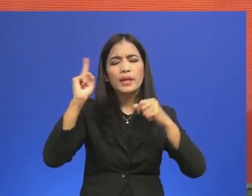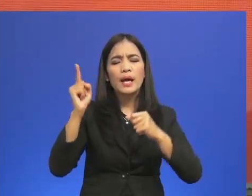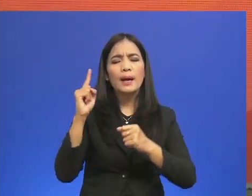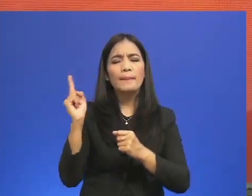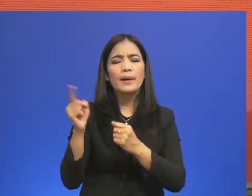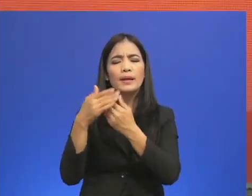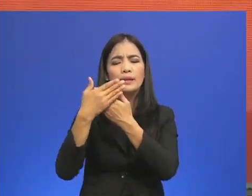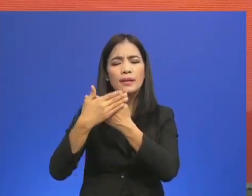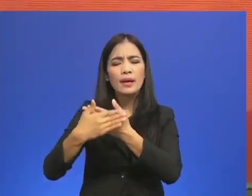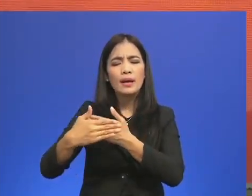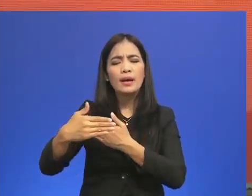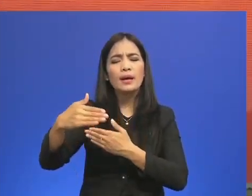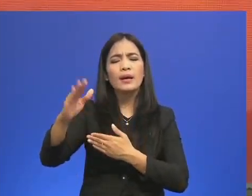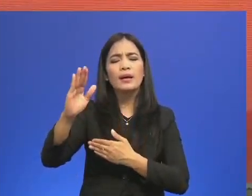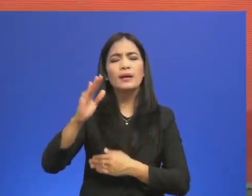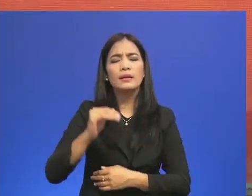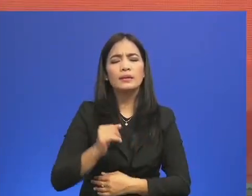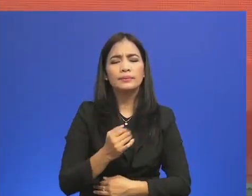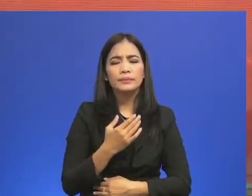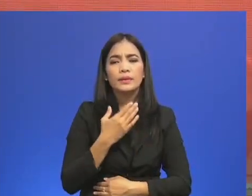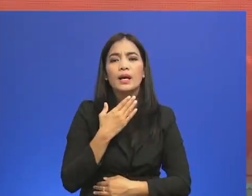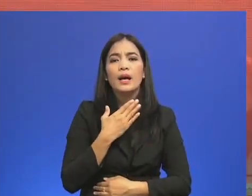menutup selamanya,